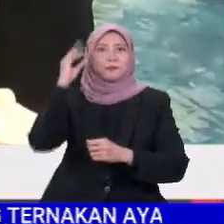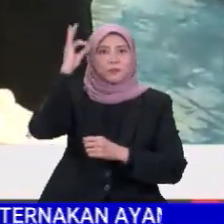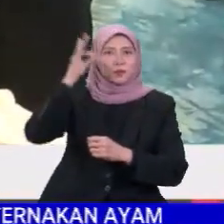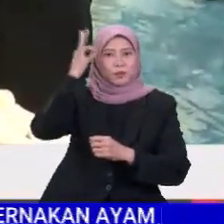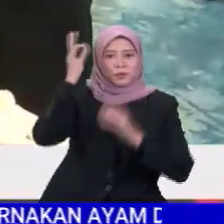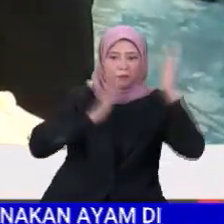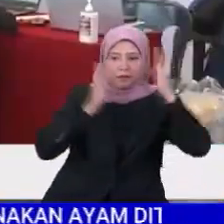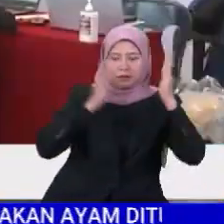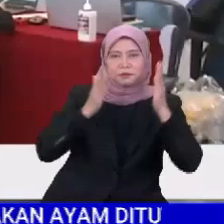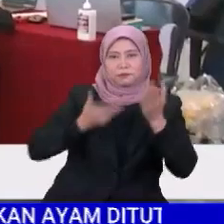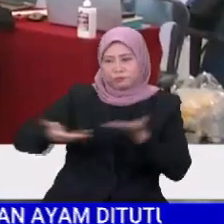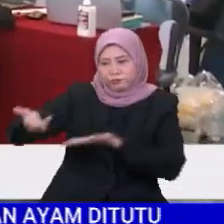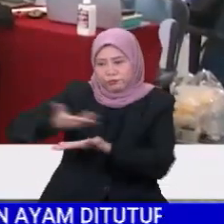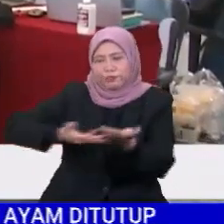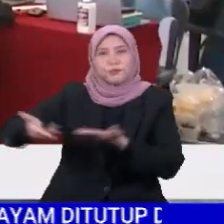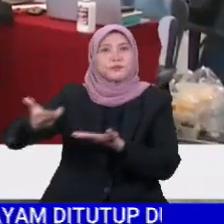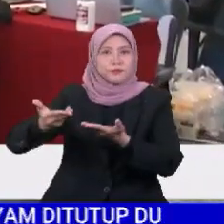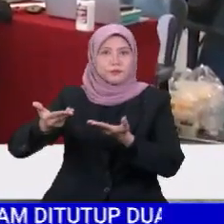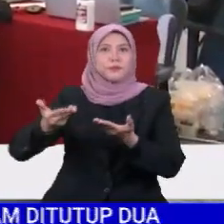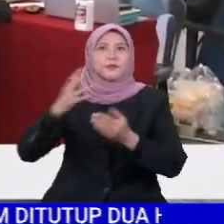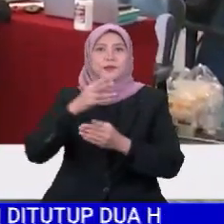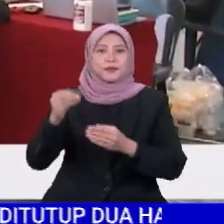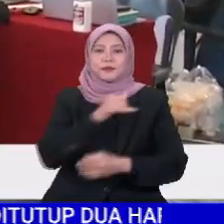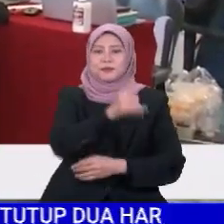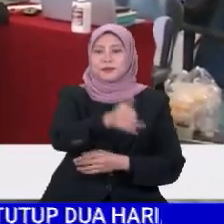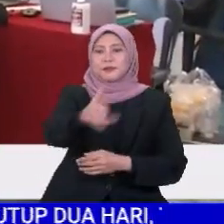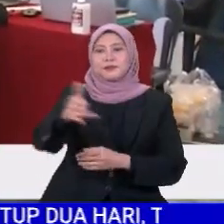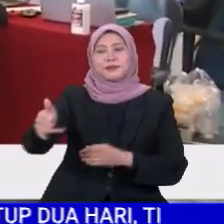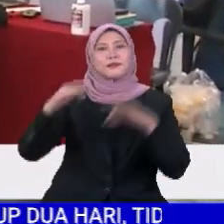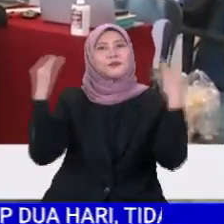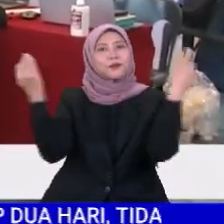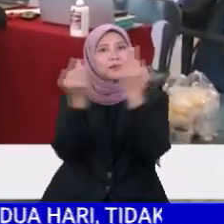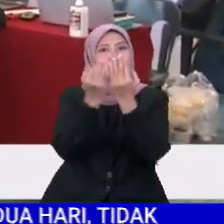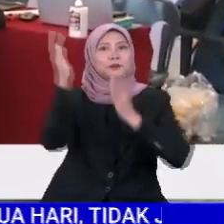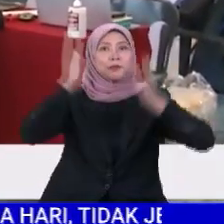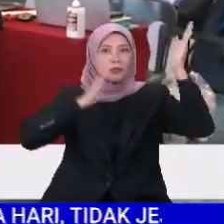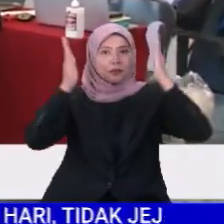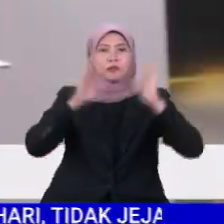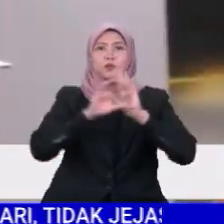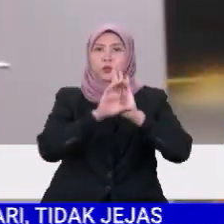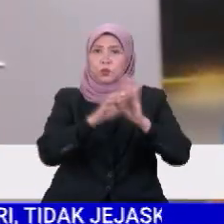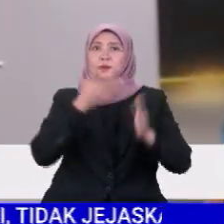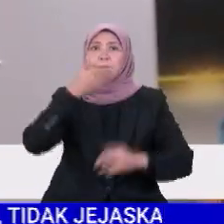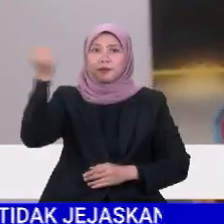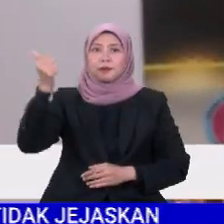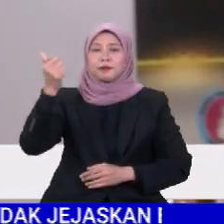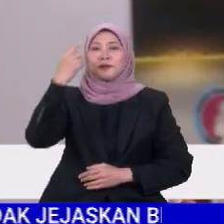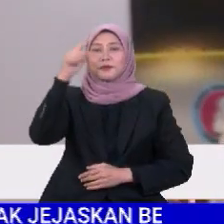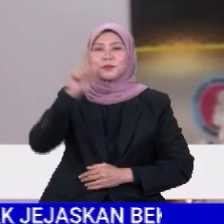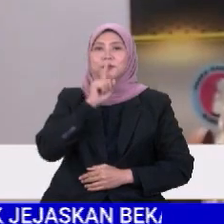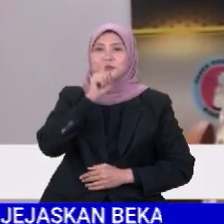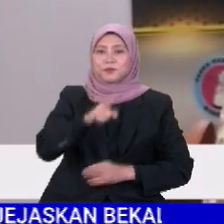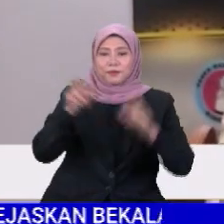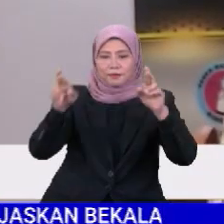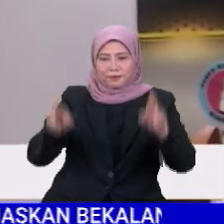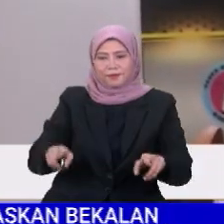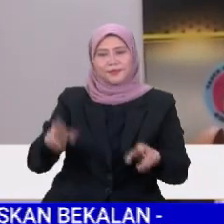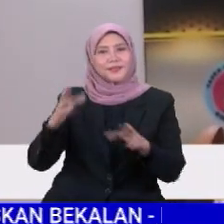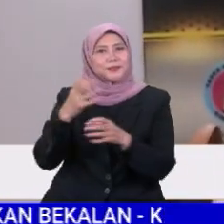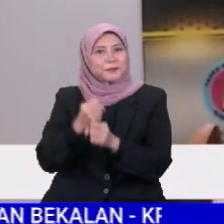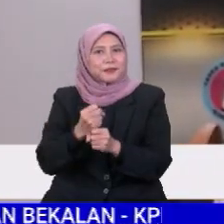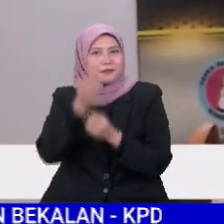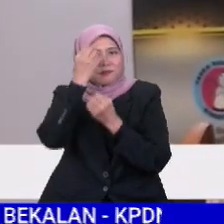persekutuan Malaysia. Jelas Datuk Haji Ji lagi, jelajah aspirasi keluarga Malaysia adalah contoh terbaik untuk memastikan rakyat